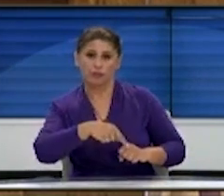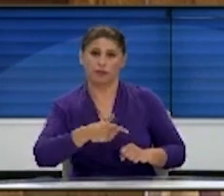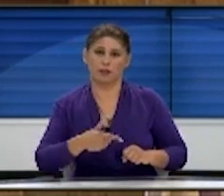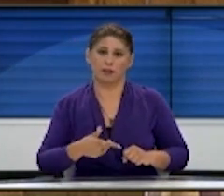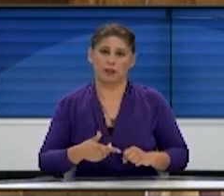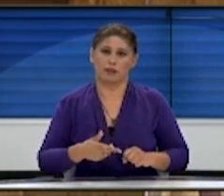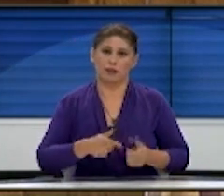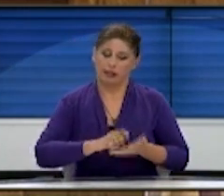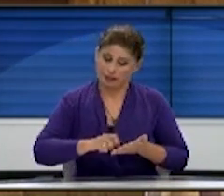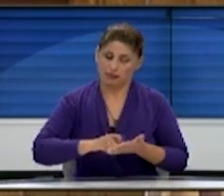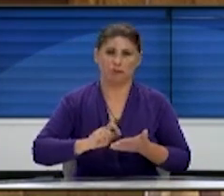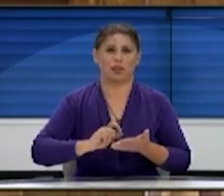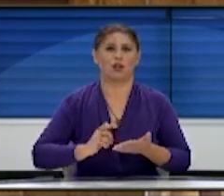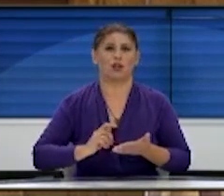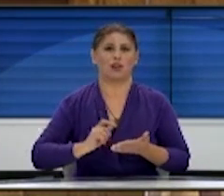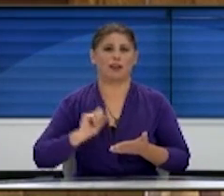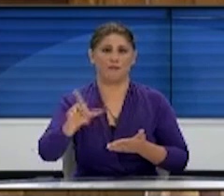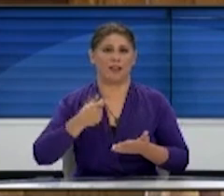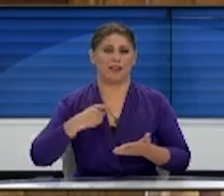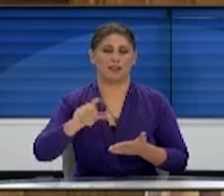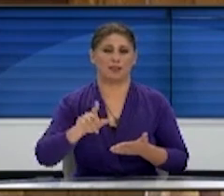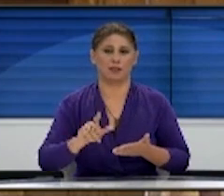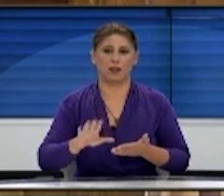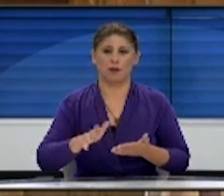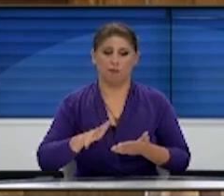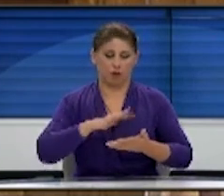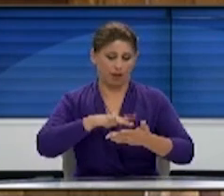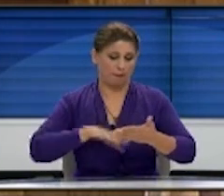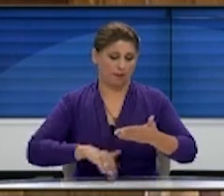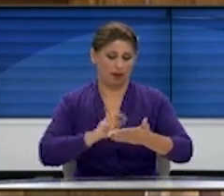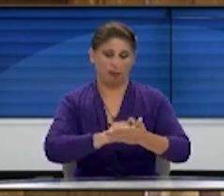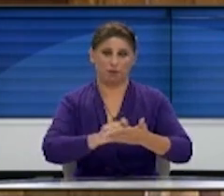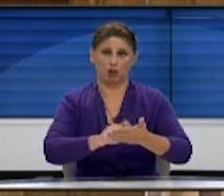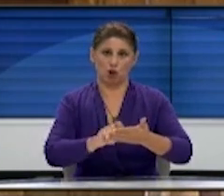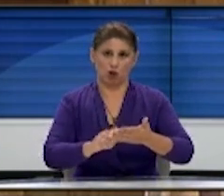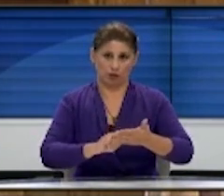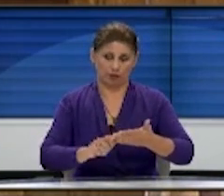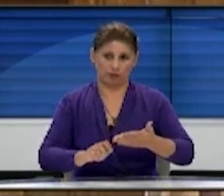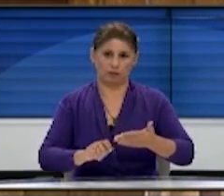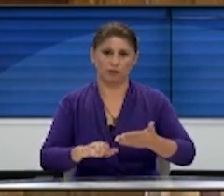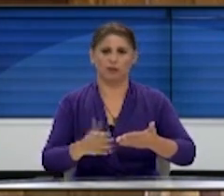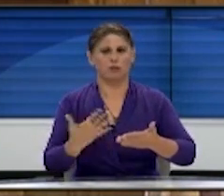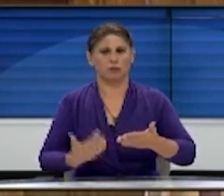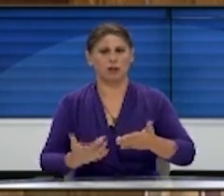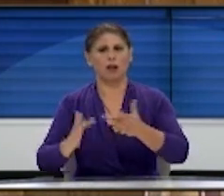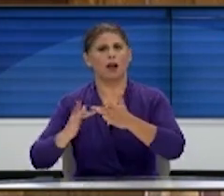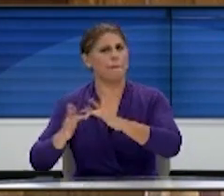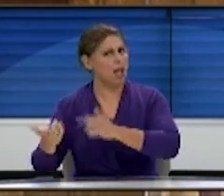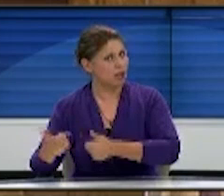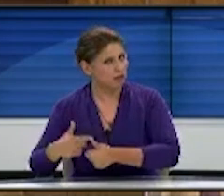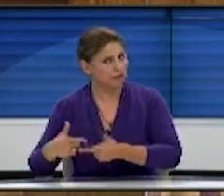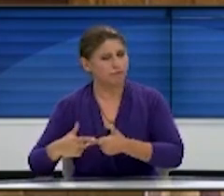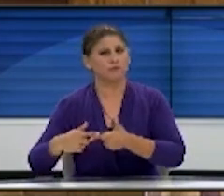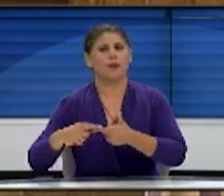γραφτής αλληλογραφίας. Μπορεί να μην είναι επιστολόχαρτο αυτό στο χαρτί, αλλά να είναι το mail,